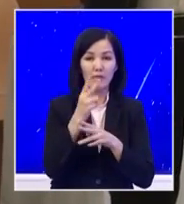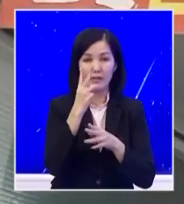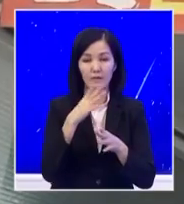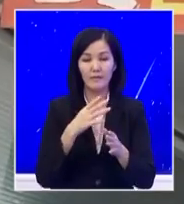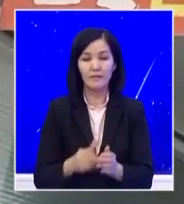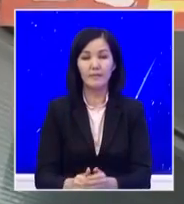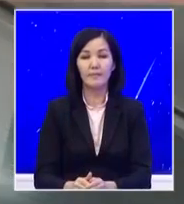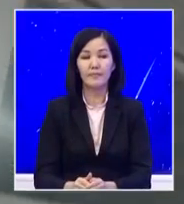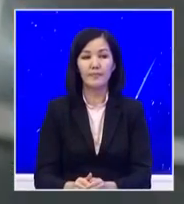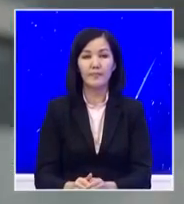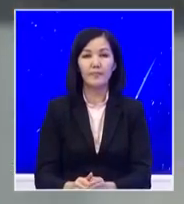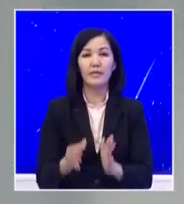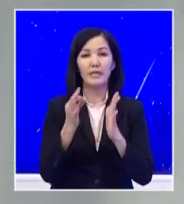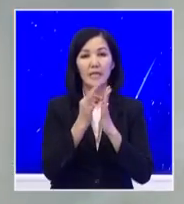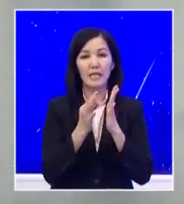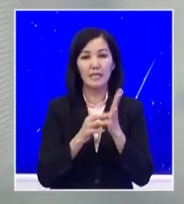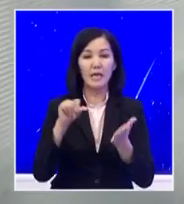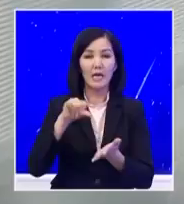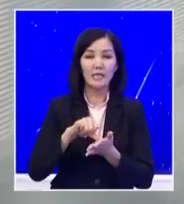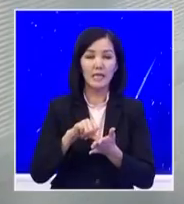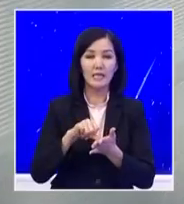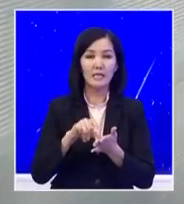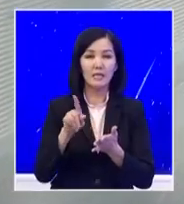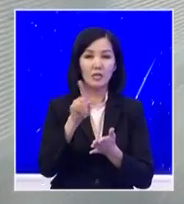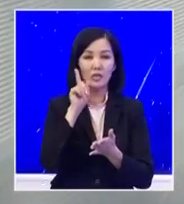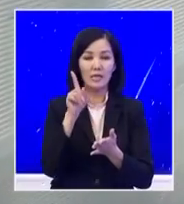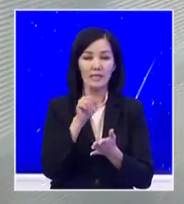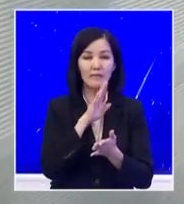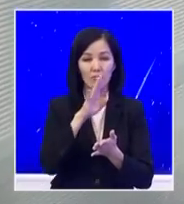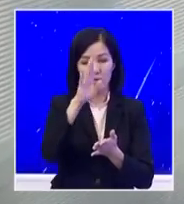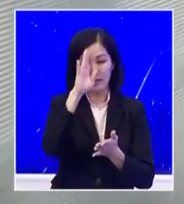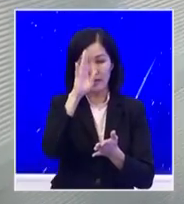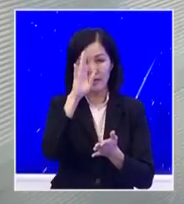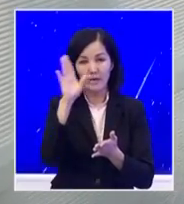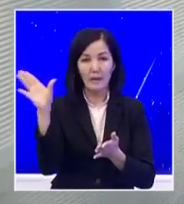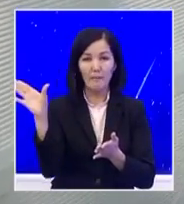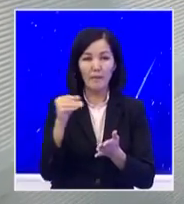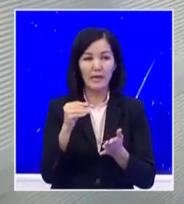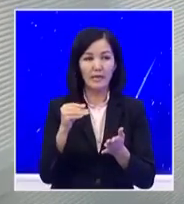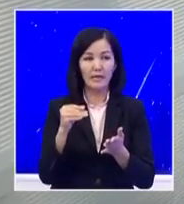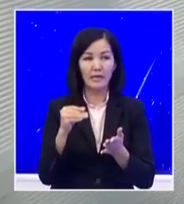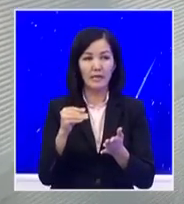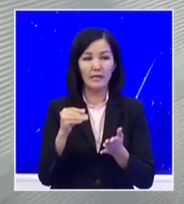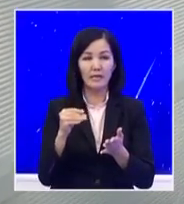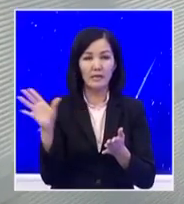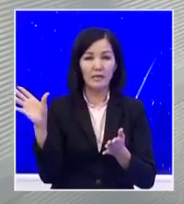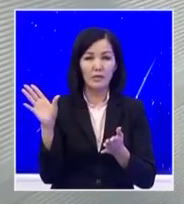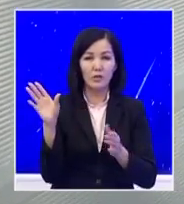тексерді. Тест тапсыруға келген түлектер алдымен бірде бірі қалмай осы дезинфекциялау туннелінен өтеді.